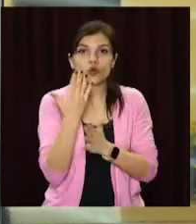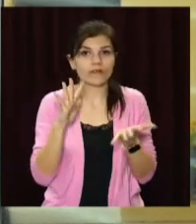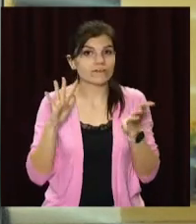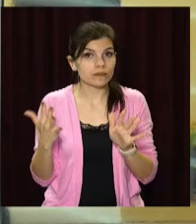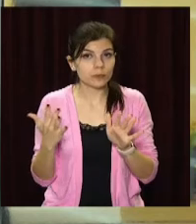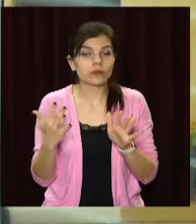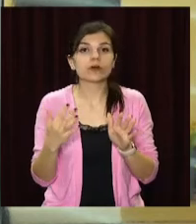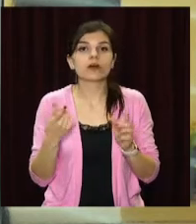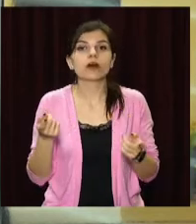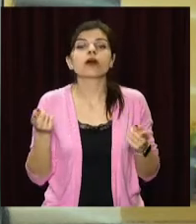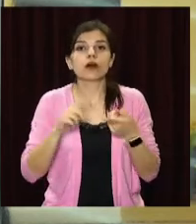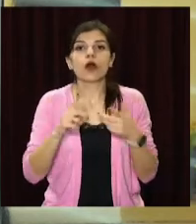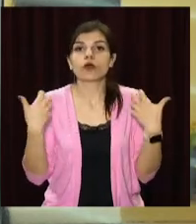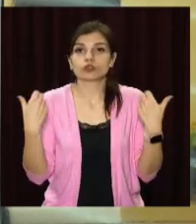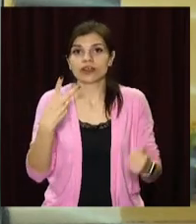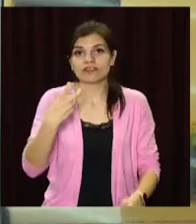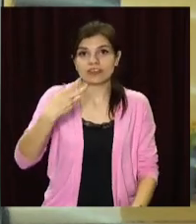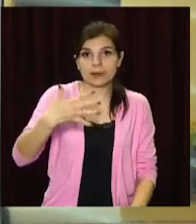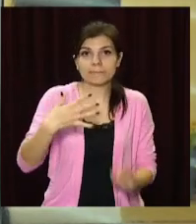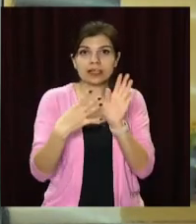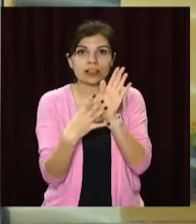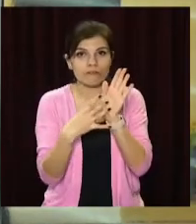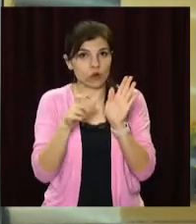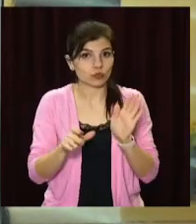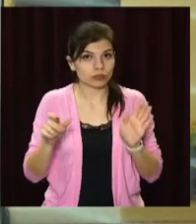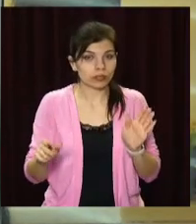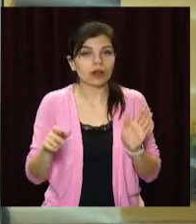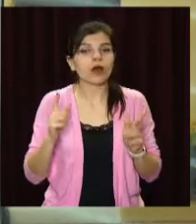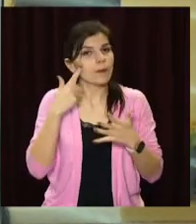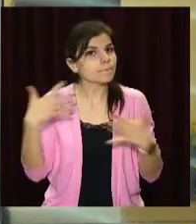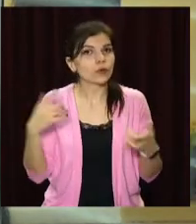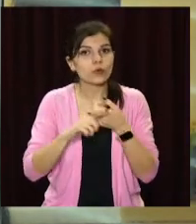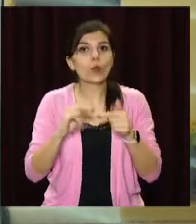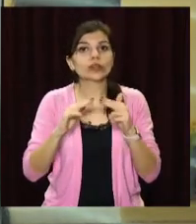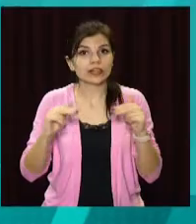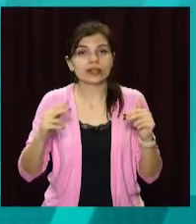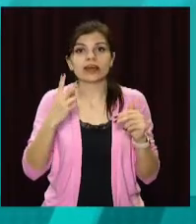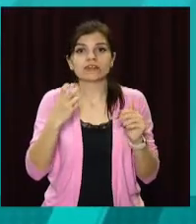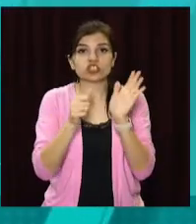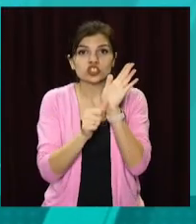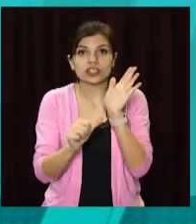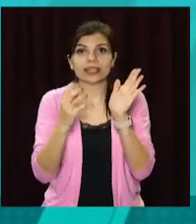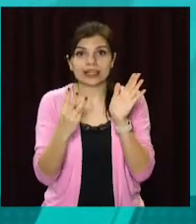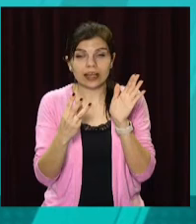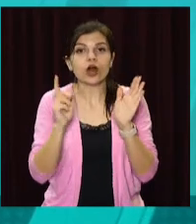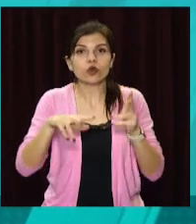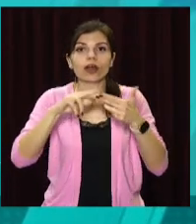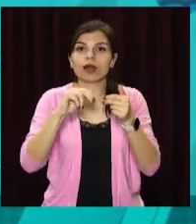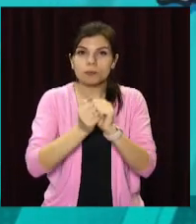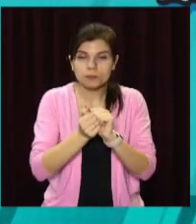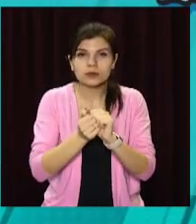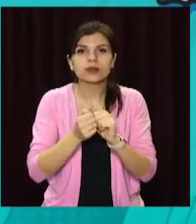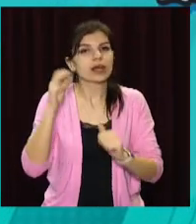випадків. Разом з тим одужали 259 людей. Найбільше захворілих у Дніпрі – 263, а також в